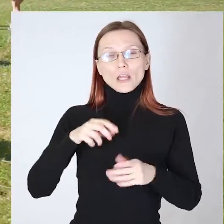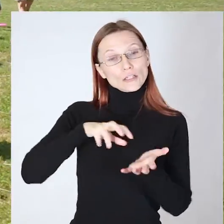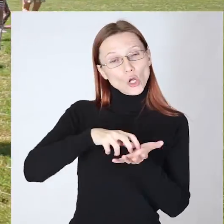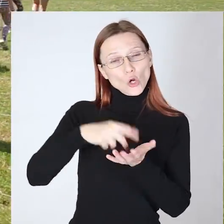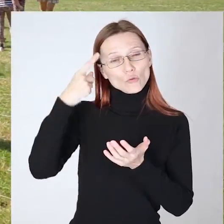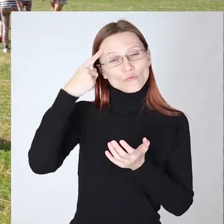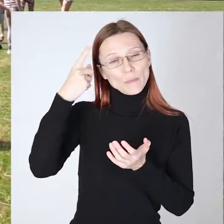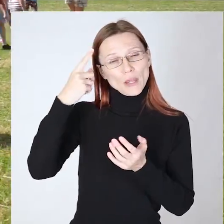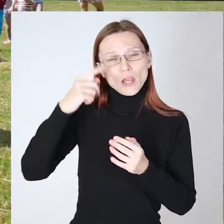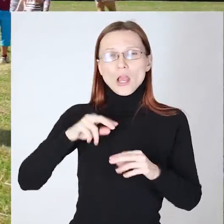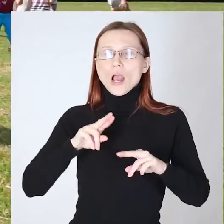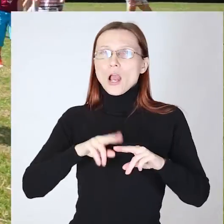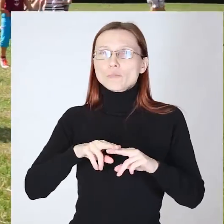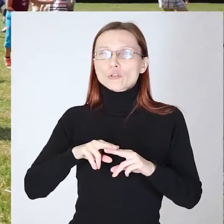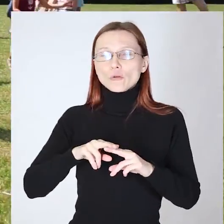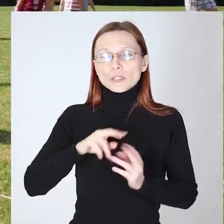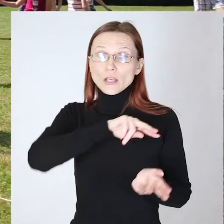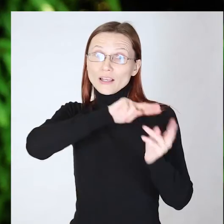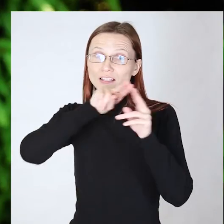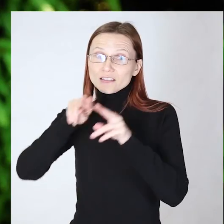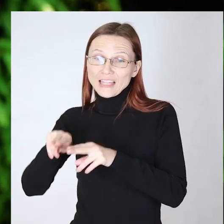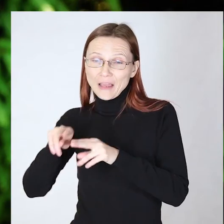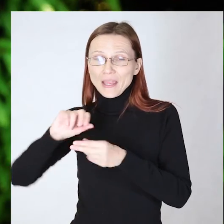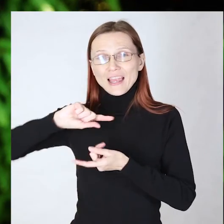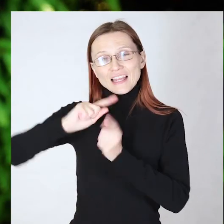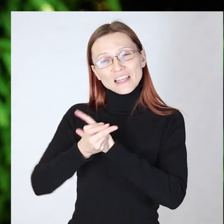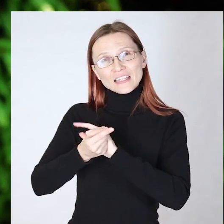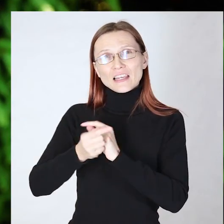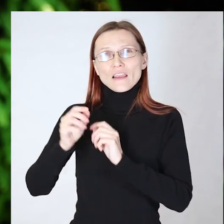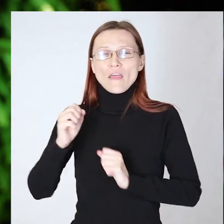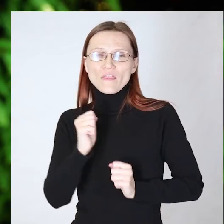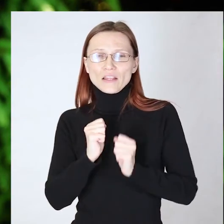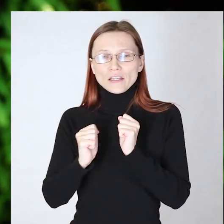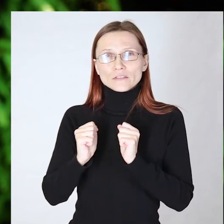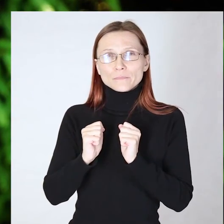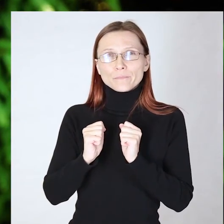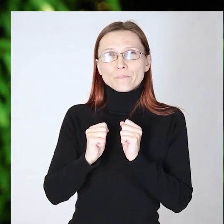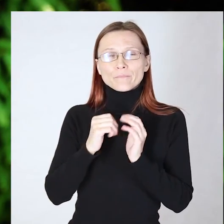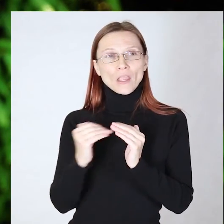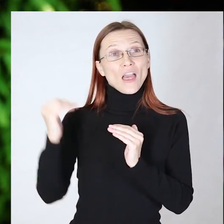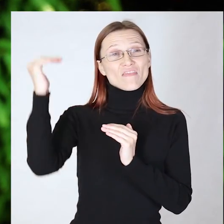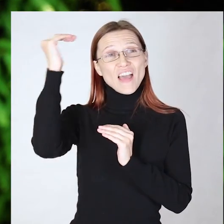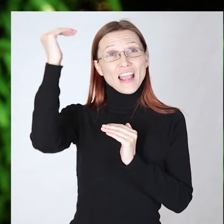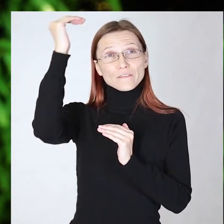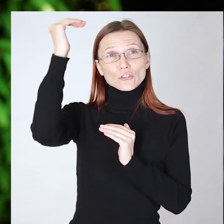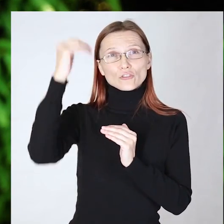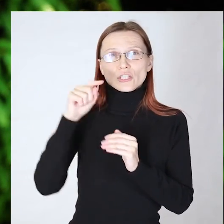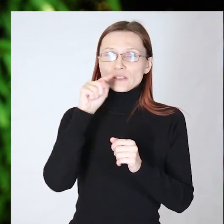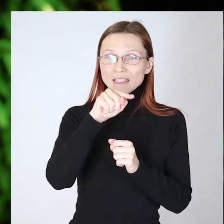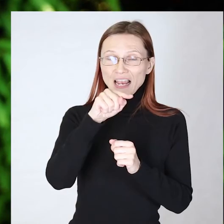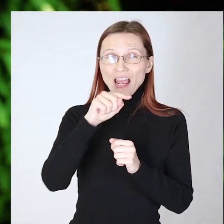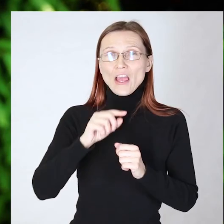naučili, tak ich budeme aplikovať do iného tanca. Takým najvyšším cieľom, ktorý účastníci môžu zabudovať